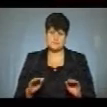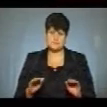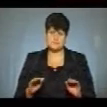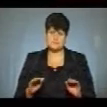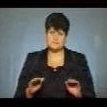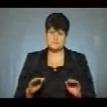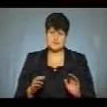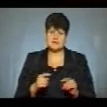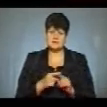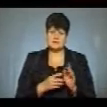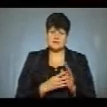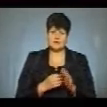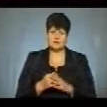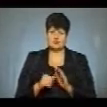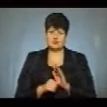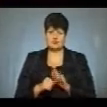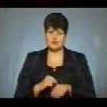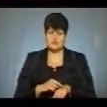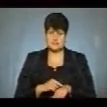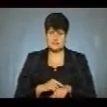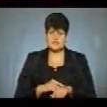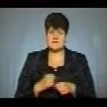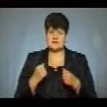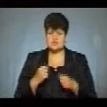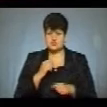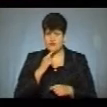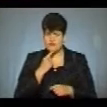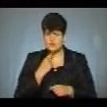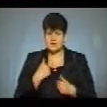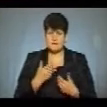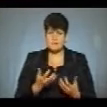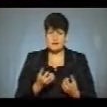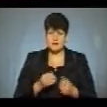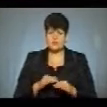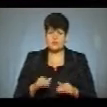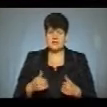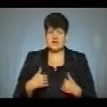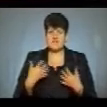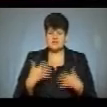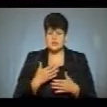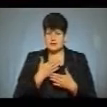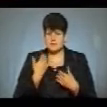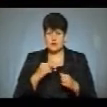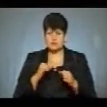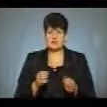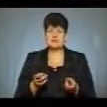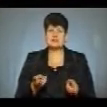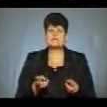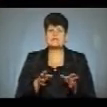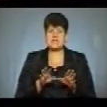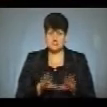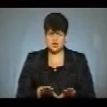З 9 до 6 години. Фізично важко, тому що я приймаю дітей, я вже не маю можливості її залишити